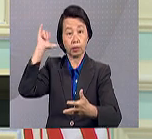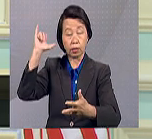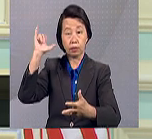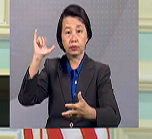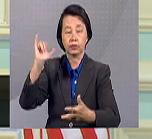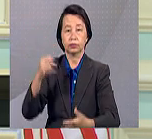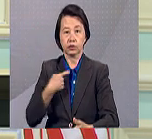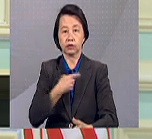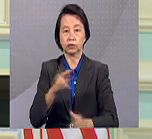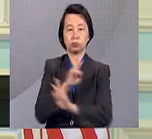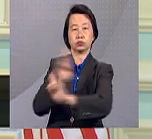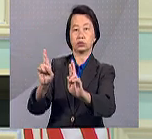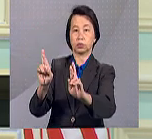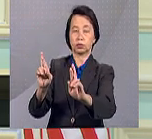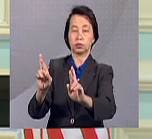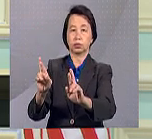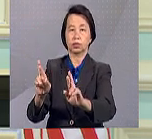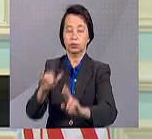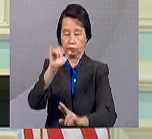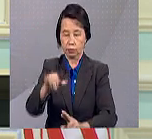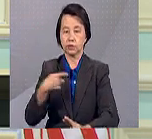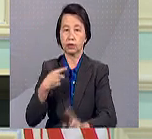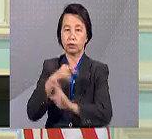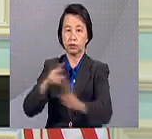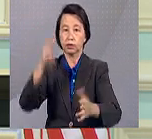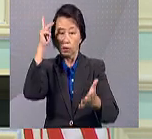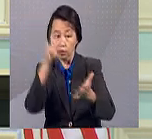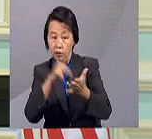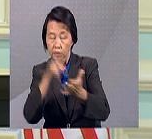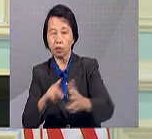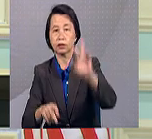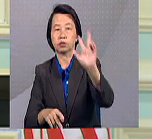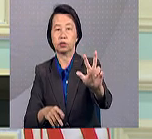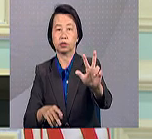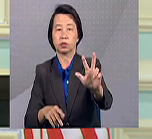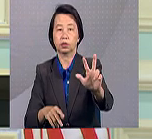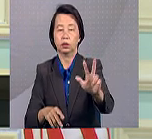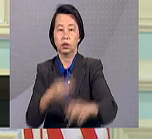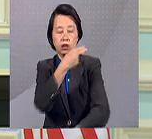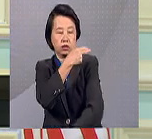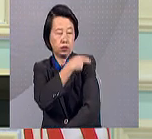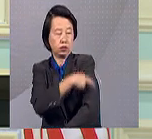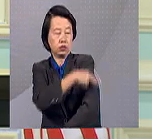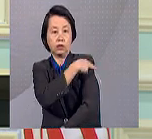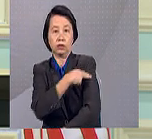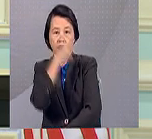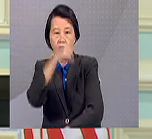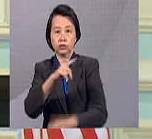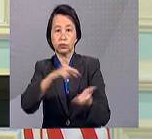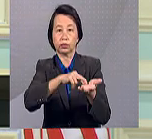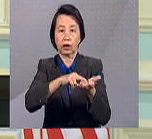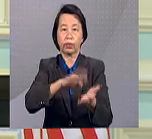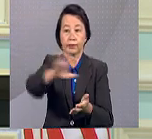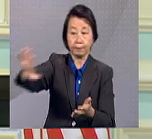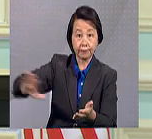bahawa kita bersedia. Kita telah pun mengenal pasti 3 hospital untuk merawat